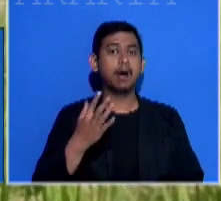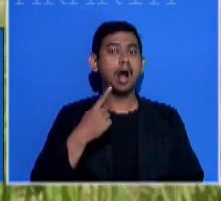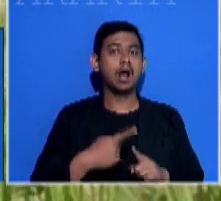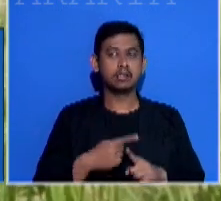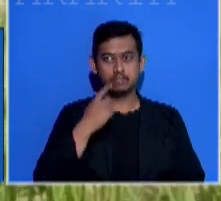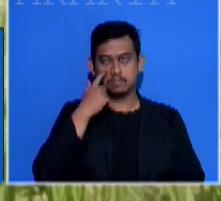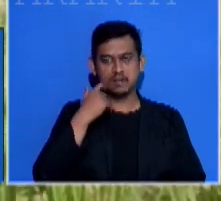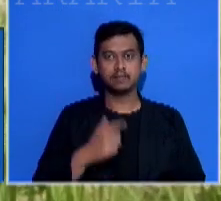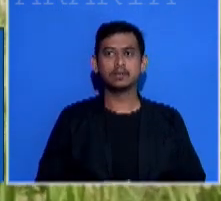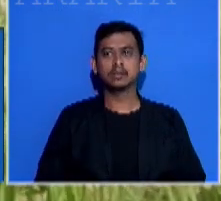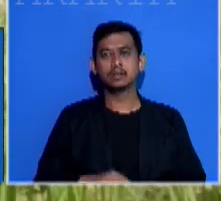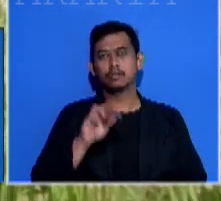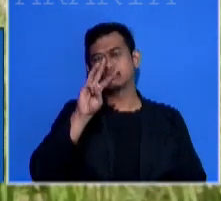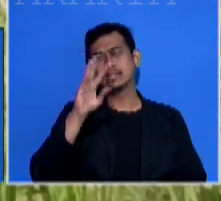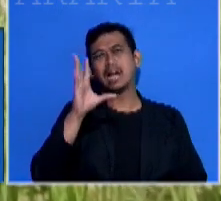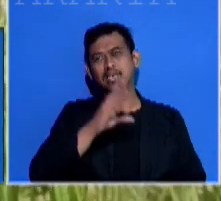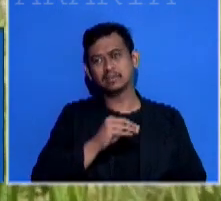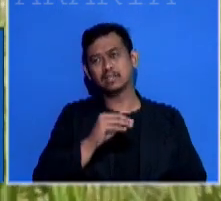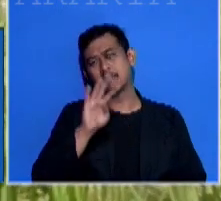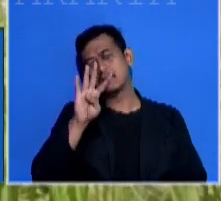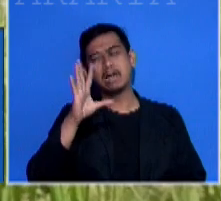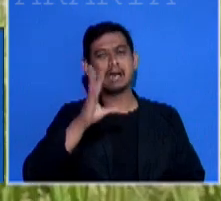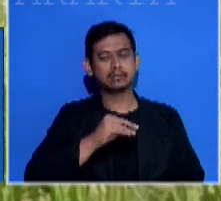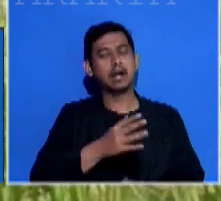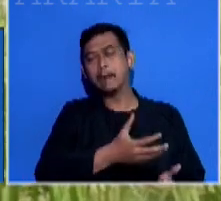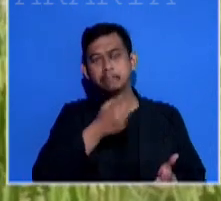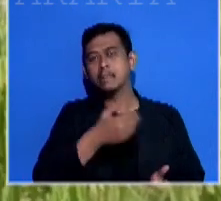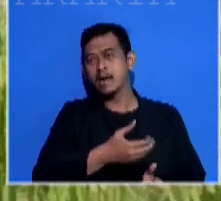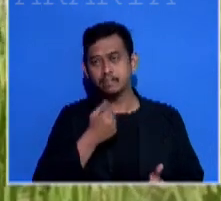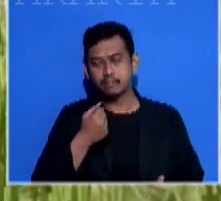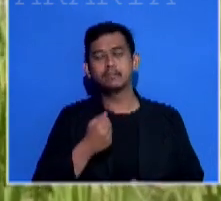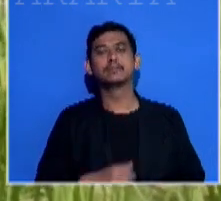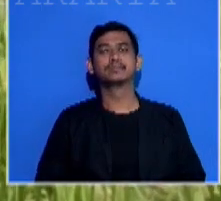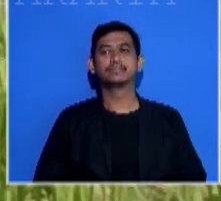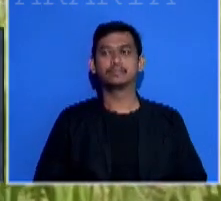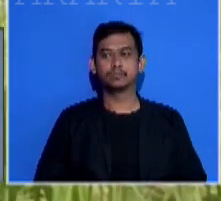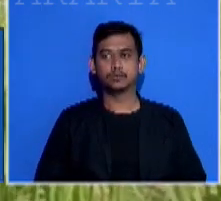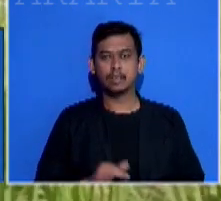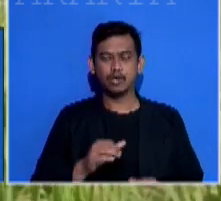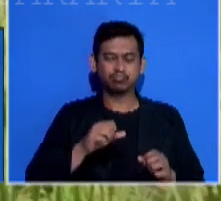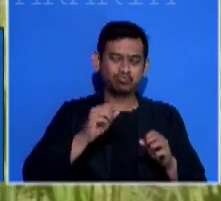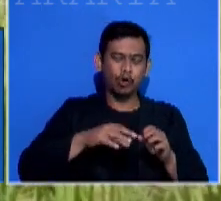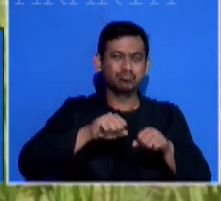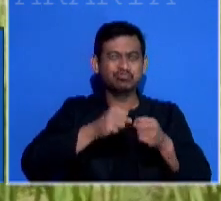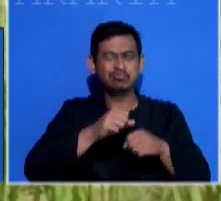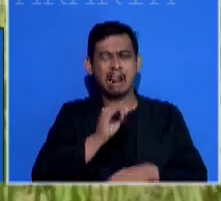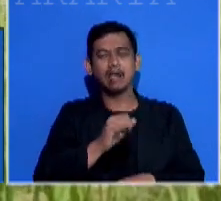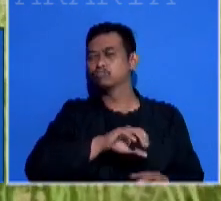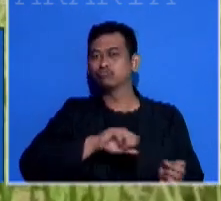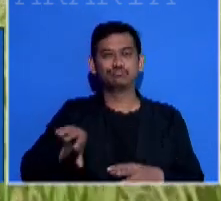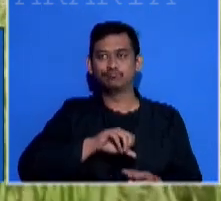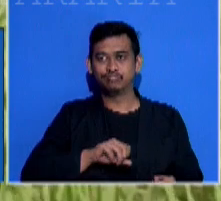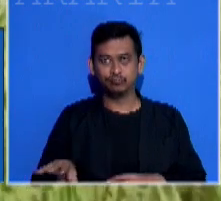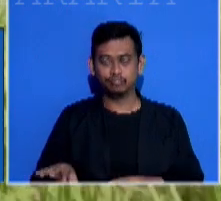Tiga liter, nonton, tiga liter, nganu, boros lah. Sekali diesel biayanya pinten, Pak? Sekali diesel